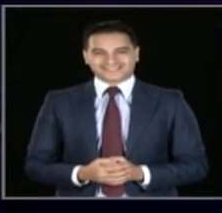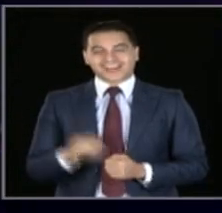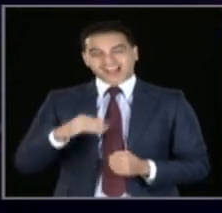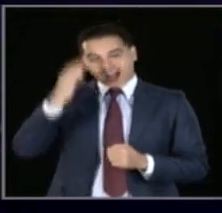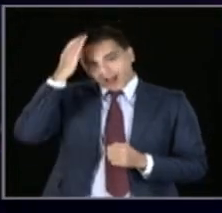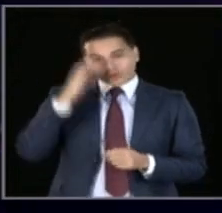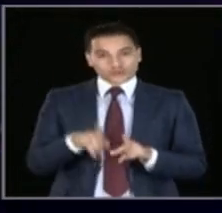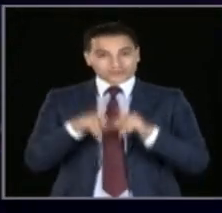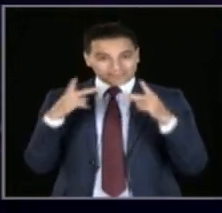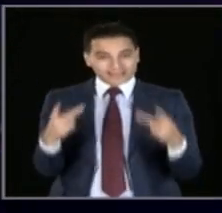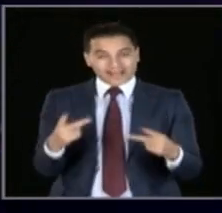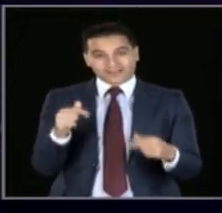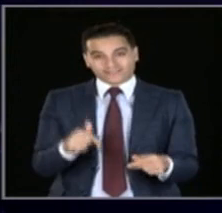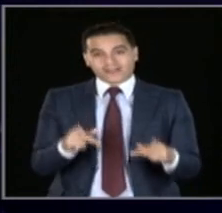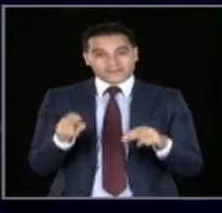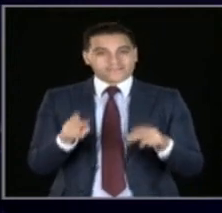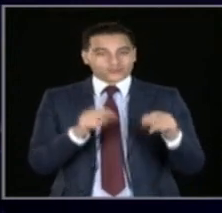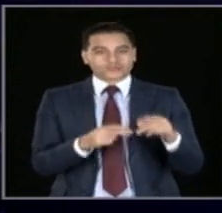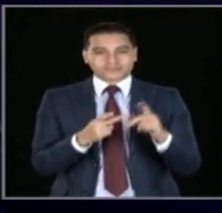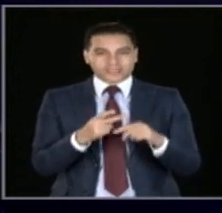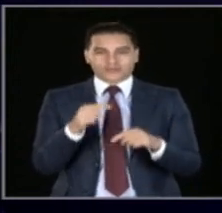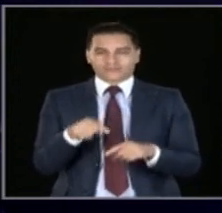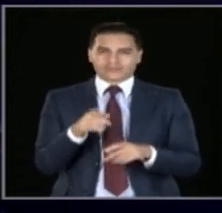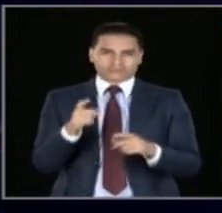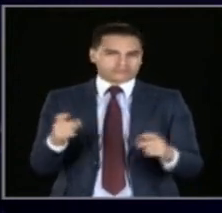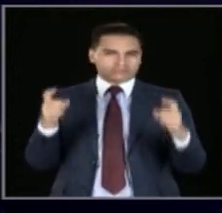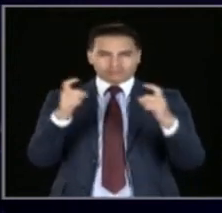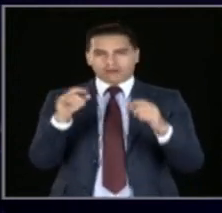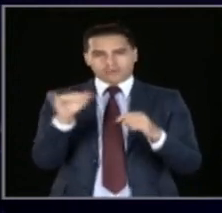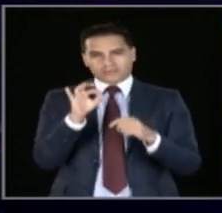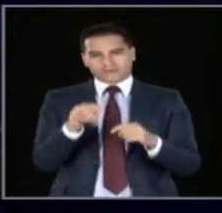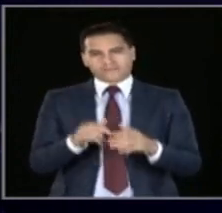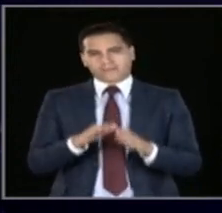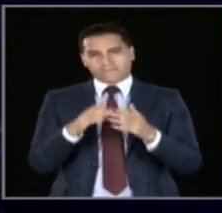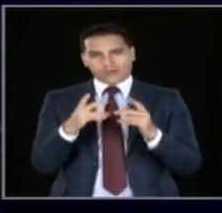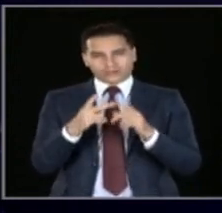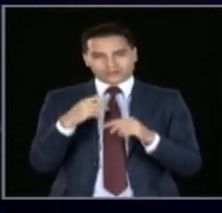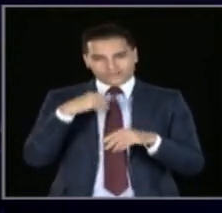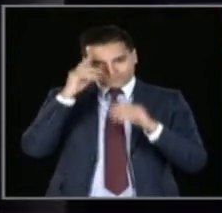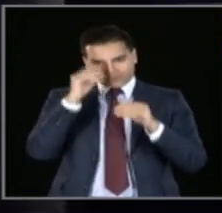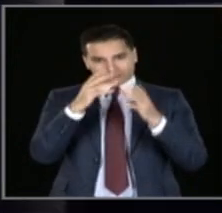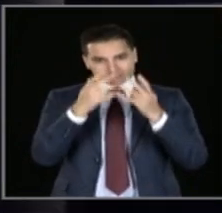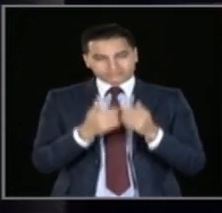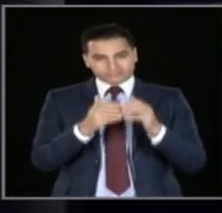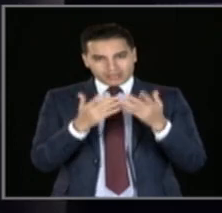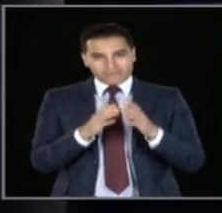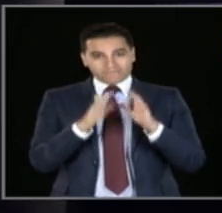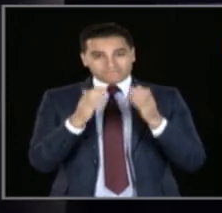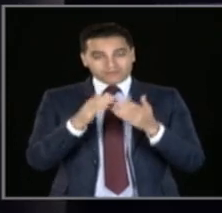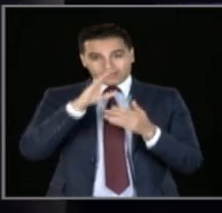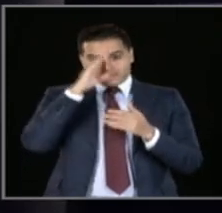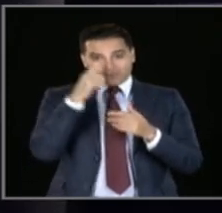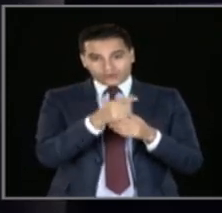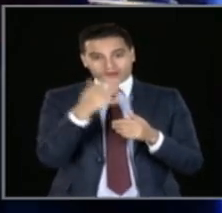العباقره قادرون باختلاف الموسم الثاني مباراه مهمه في المجموعه التانيه وهفكركم بالنتيجه الملوك